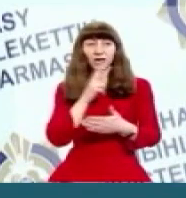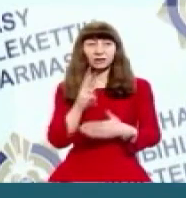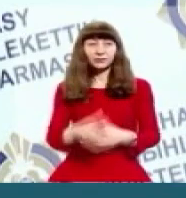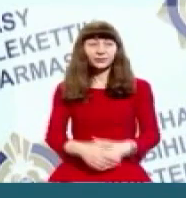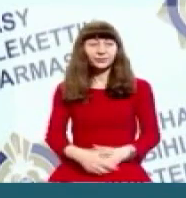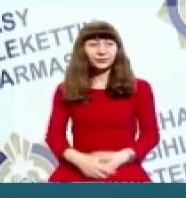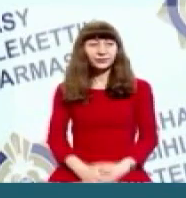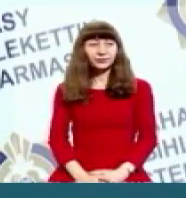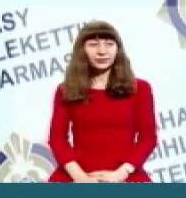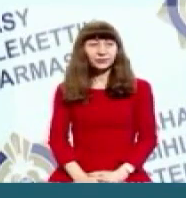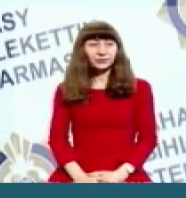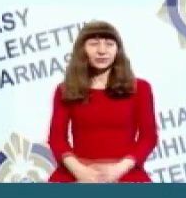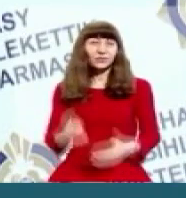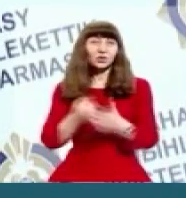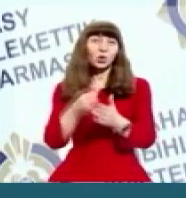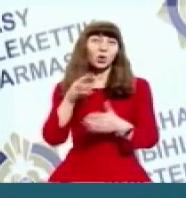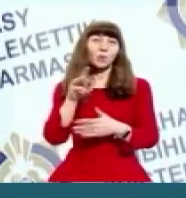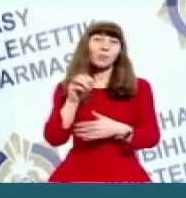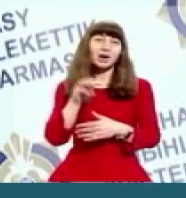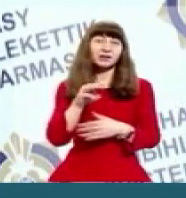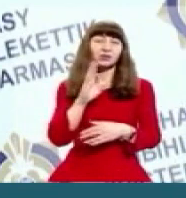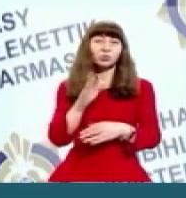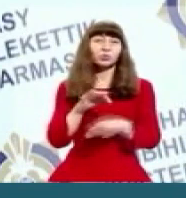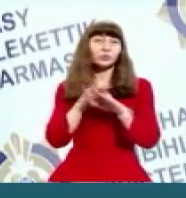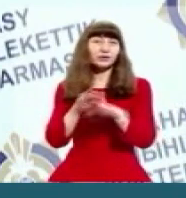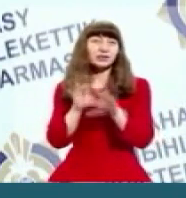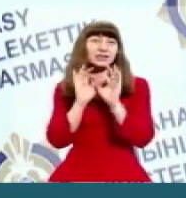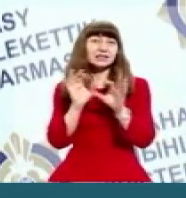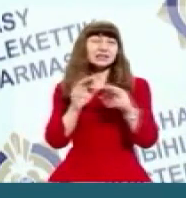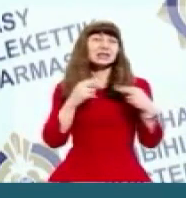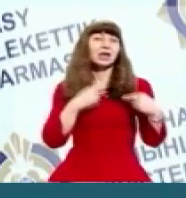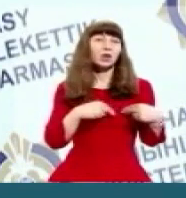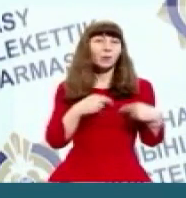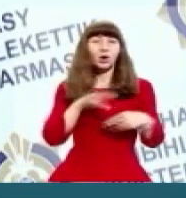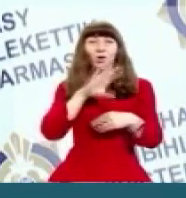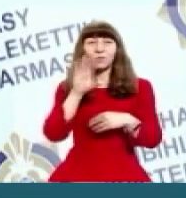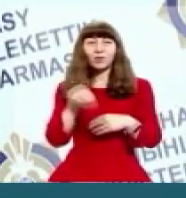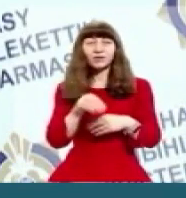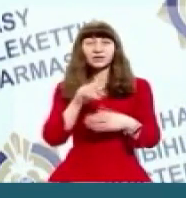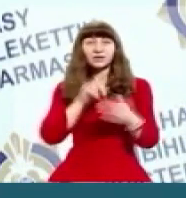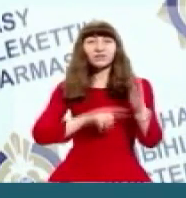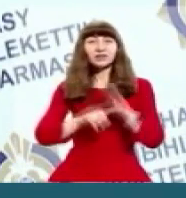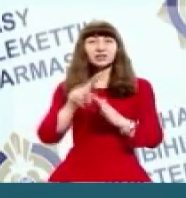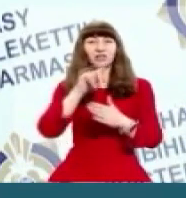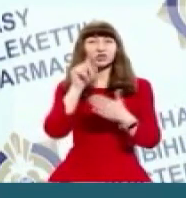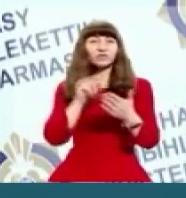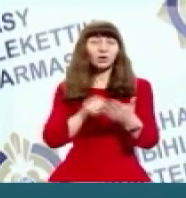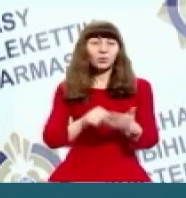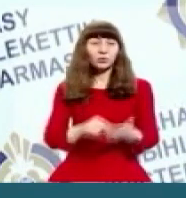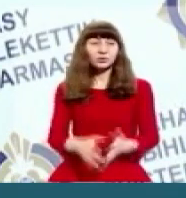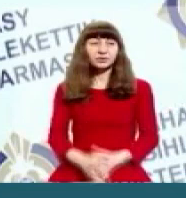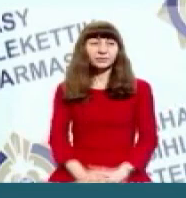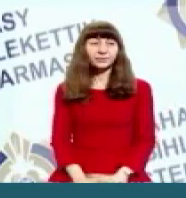банкротства. До марта месяца нами будет проводиться разъяснительная массовая работа. По всем возникшим вопросам можете обратиться